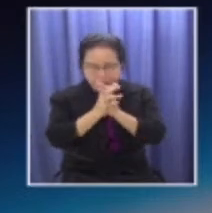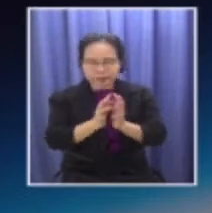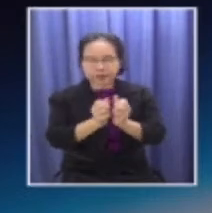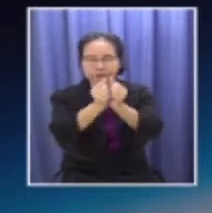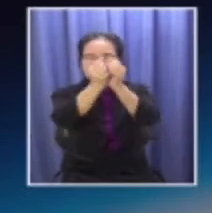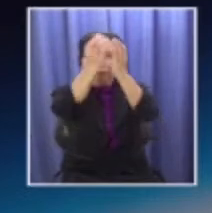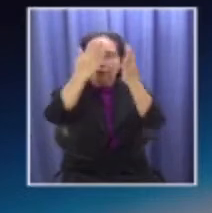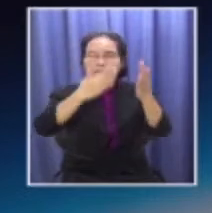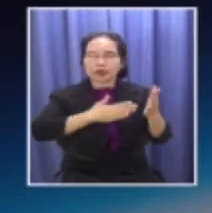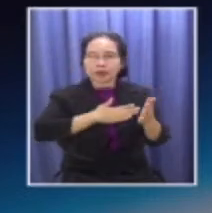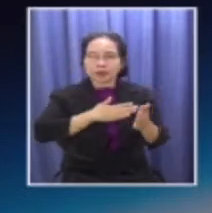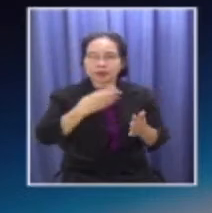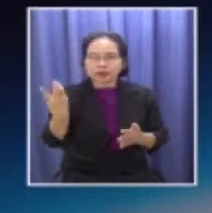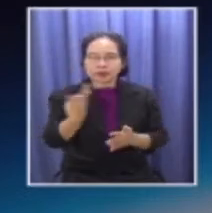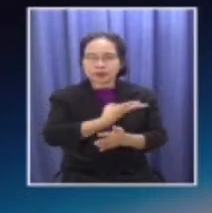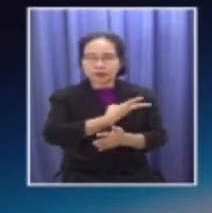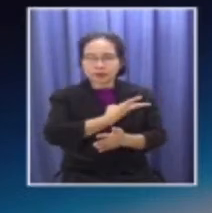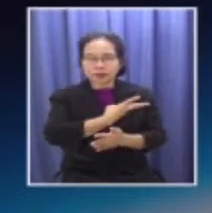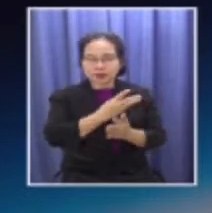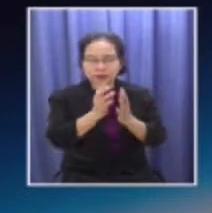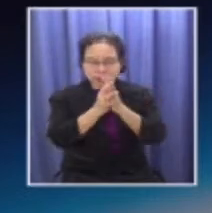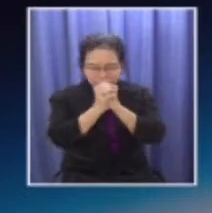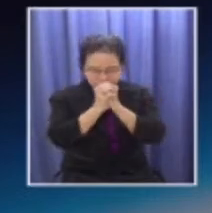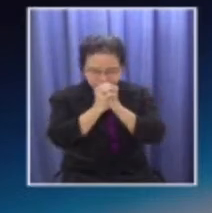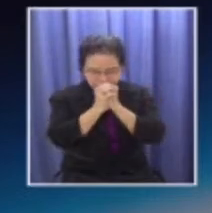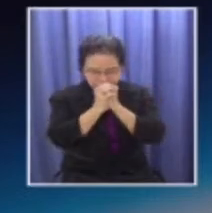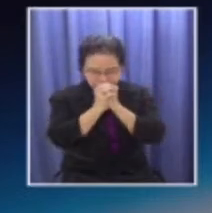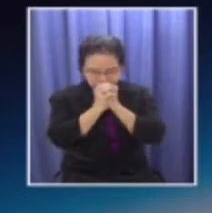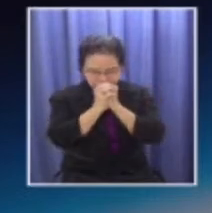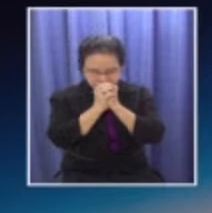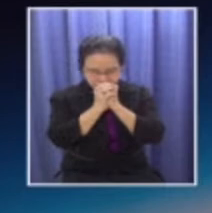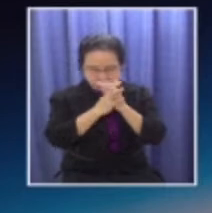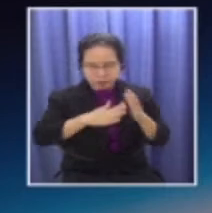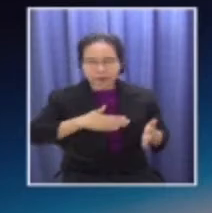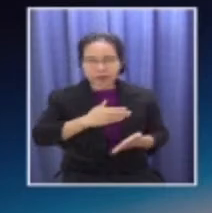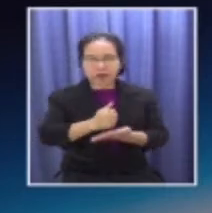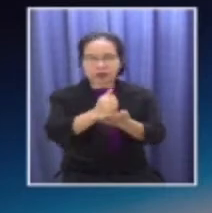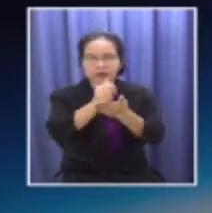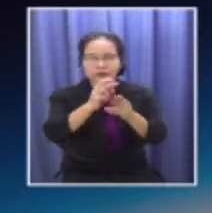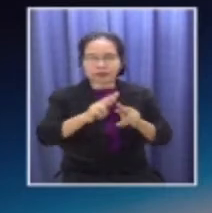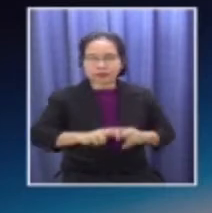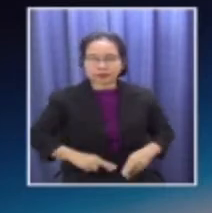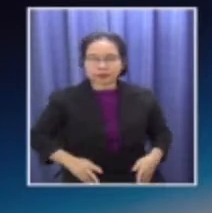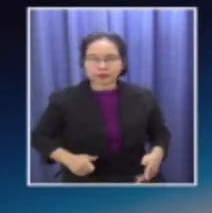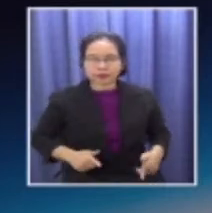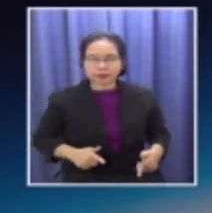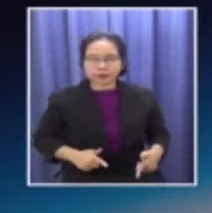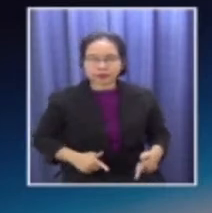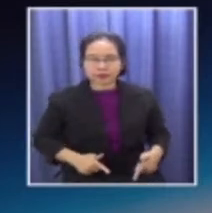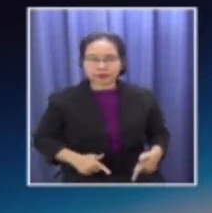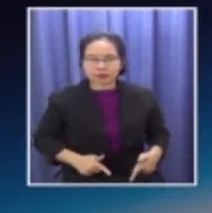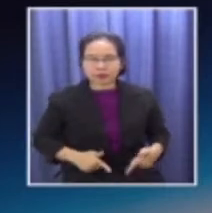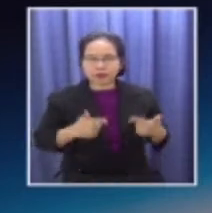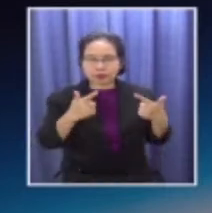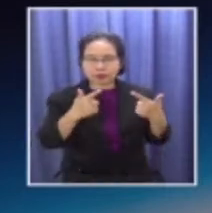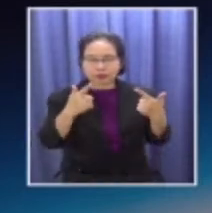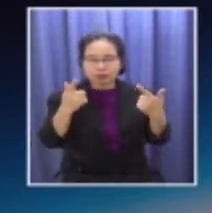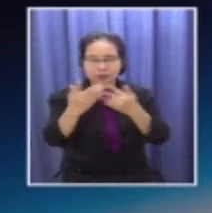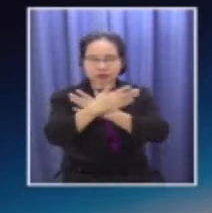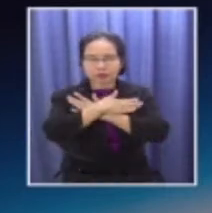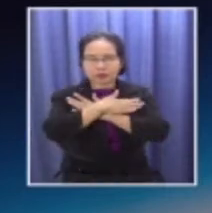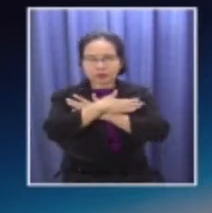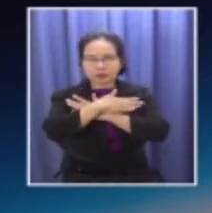Agya, yɛgya yɛn nkotosrɛ ato w'anim. Yɛsrɛ wo sɛ boa yɛn.